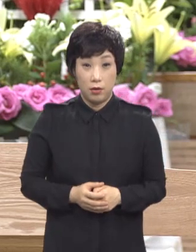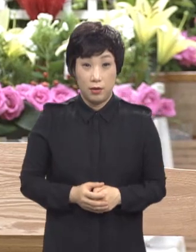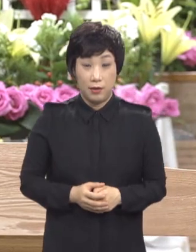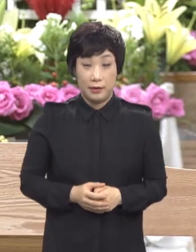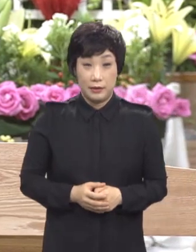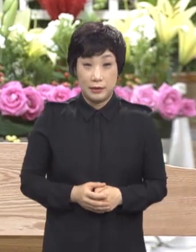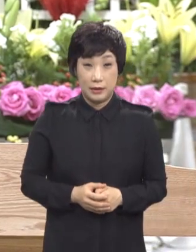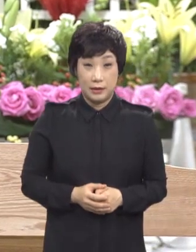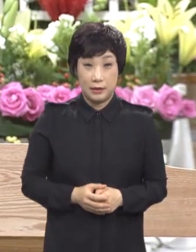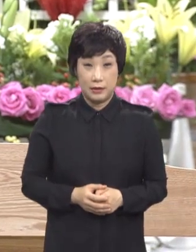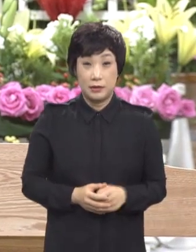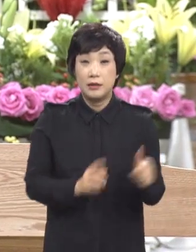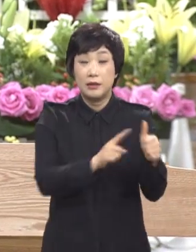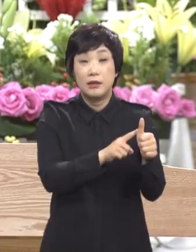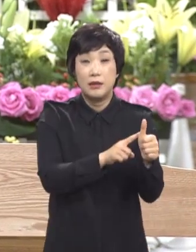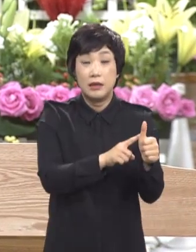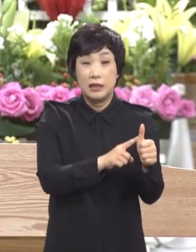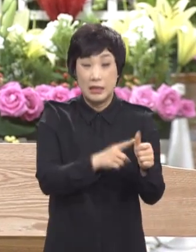칼을 빼서